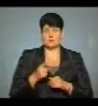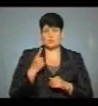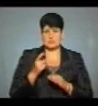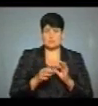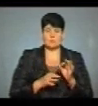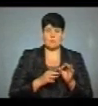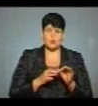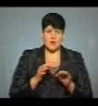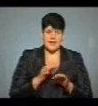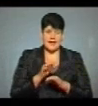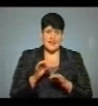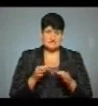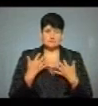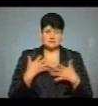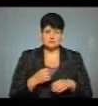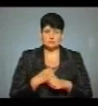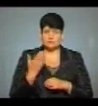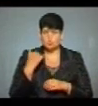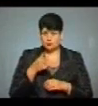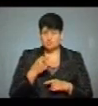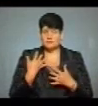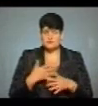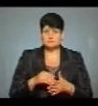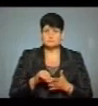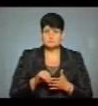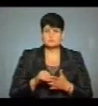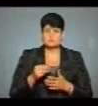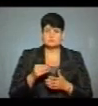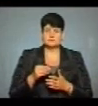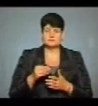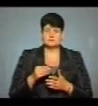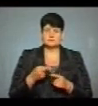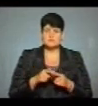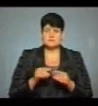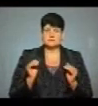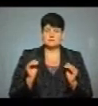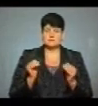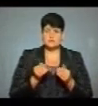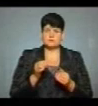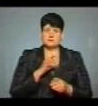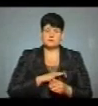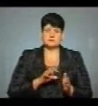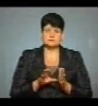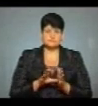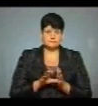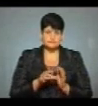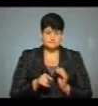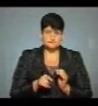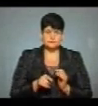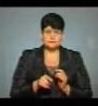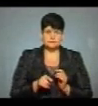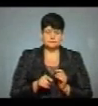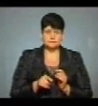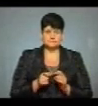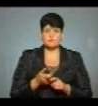проєкт провели в минулому році, і вже він у нас присутній в тарифі, це зменшення споживання електроенергії, і ми суттєво в